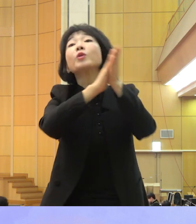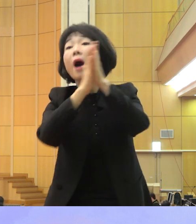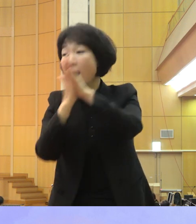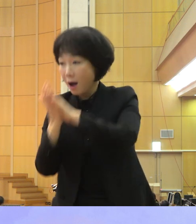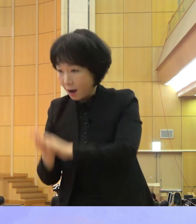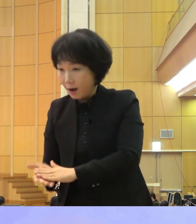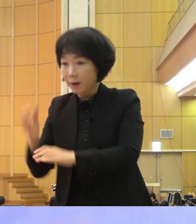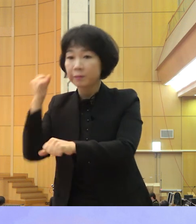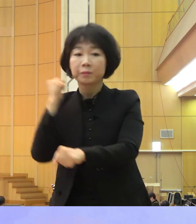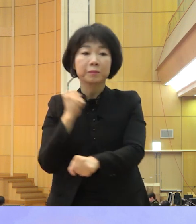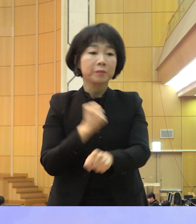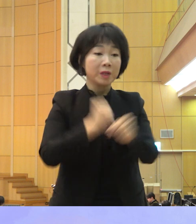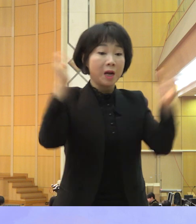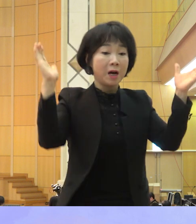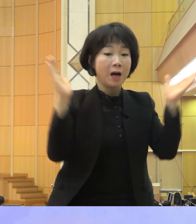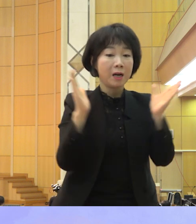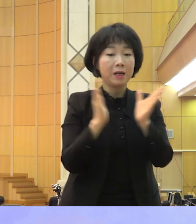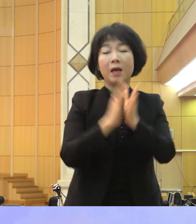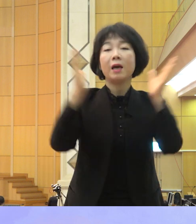아도나.